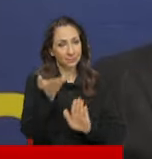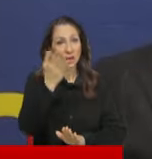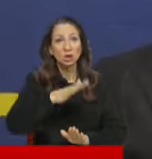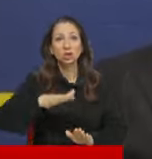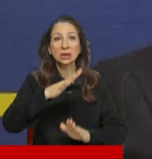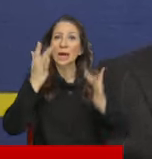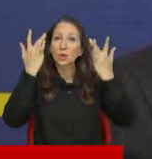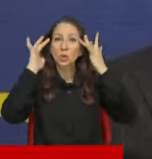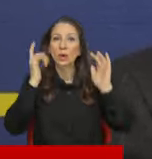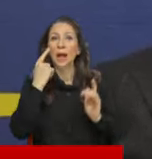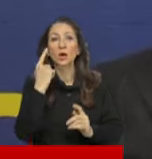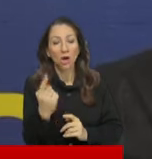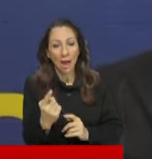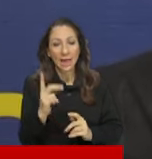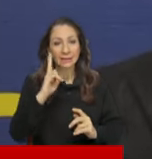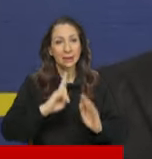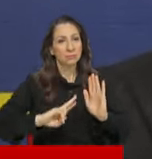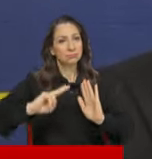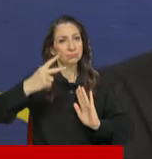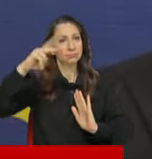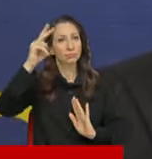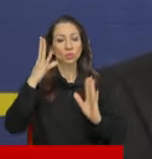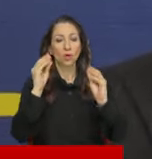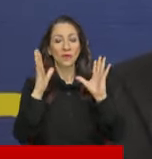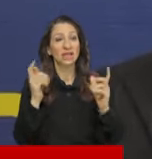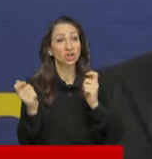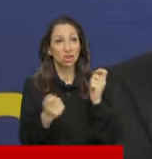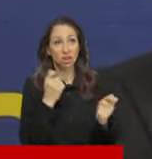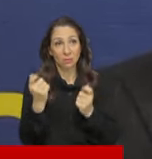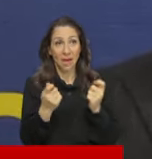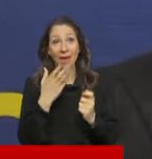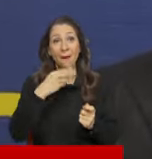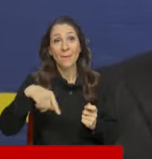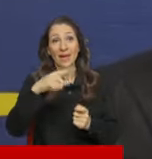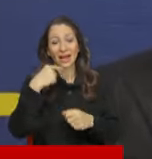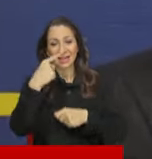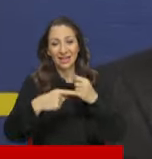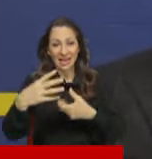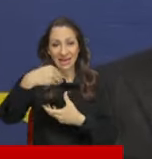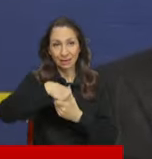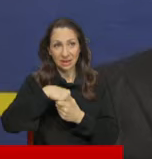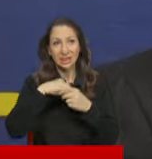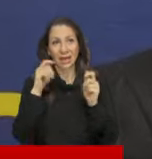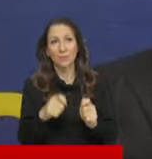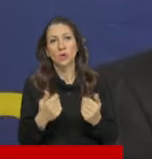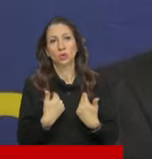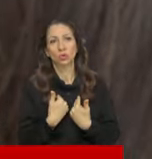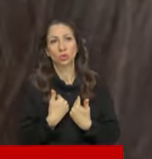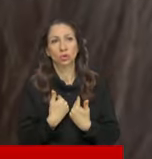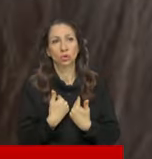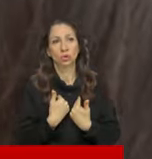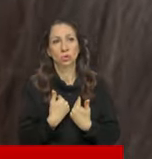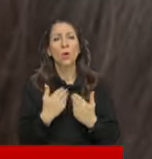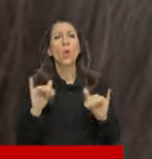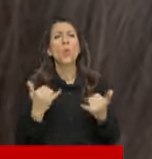sosyal ve kültürel yönden zenginleştirecek birçok çalışmayı emekliler yılı kapsamında gerçekleştiriyoruz